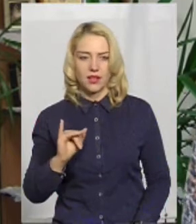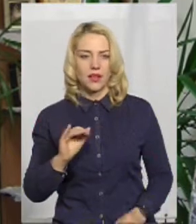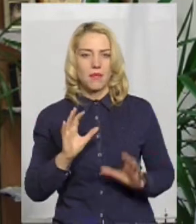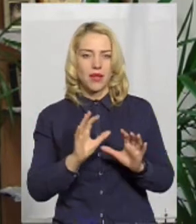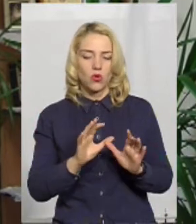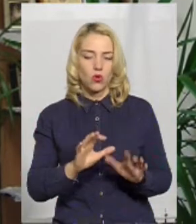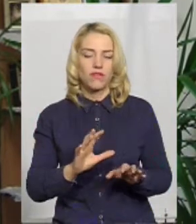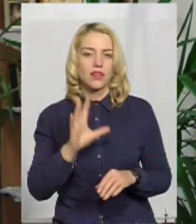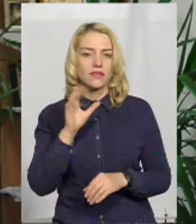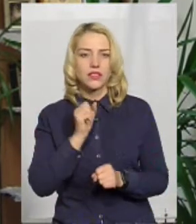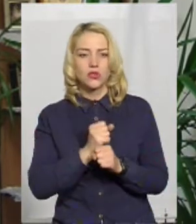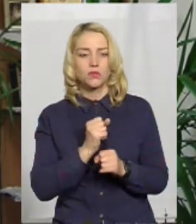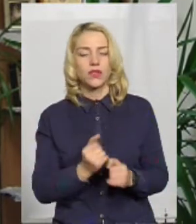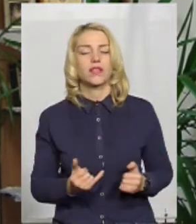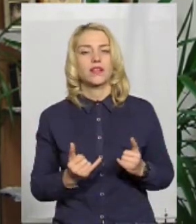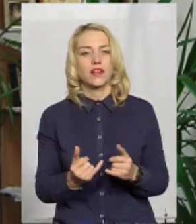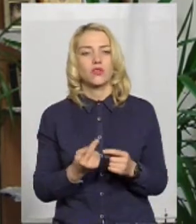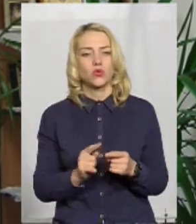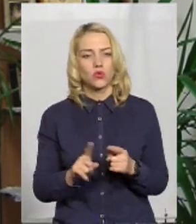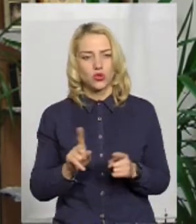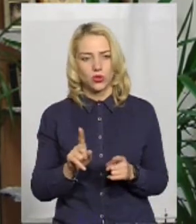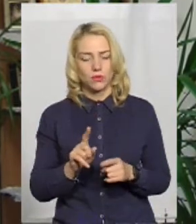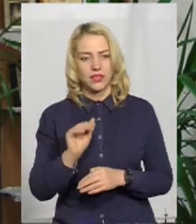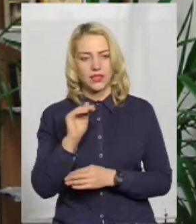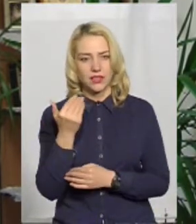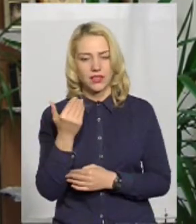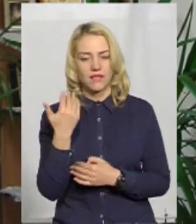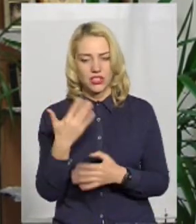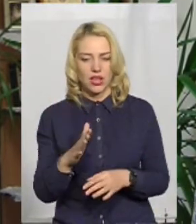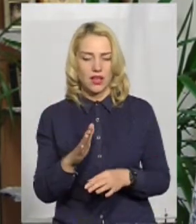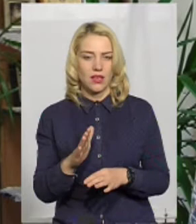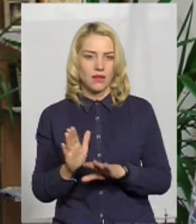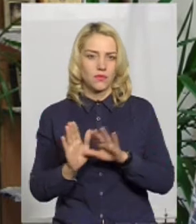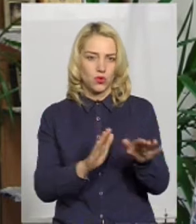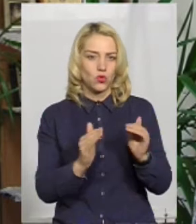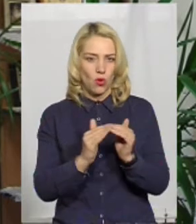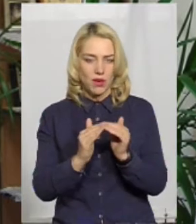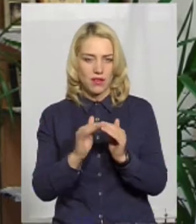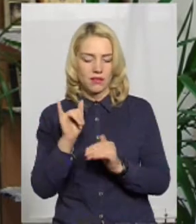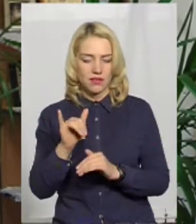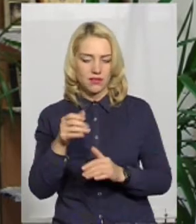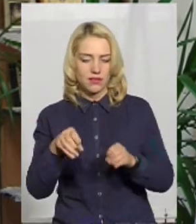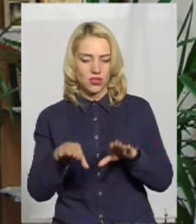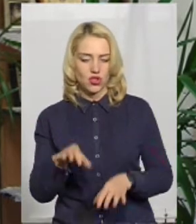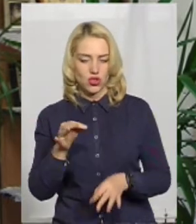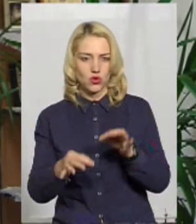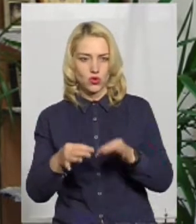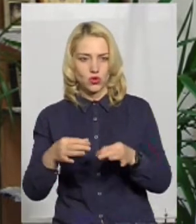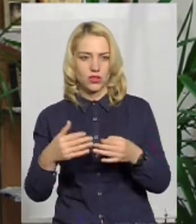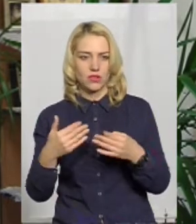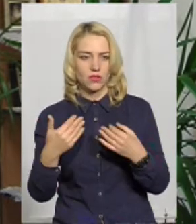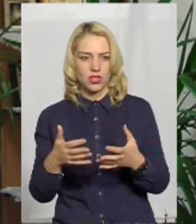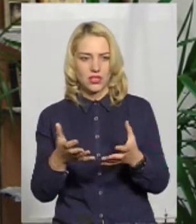щоб дитина була вже вдома. Рішення суду набрало законної